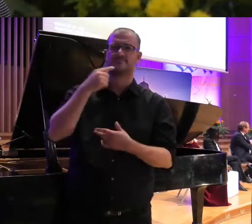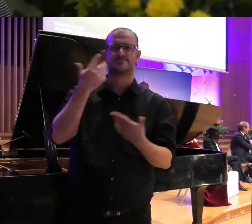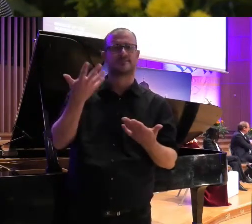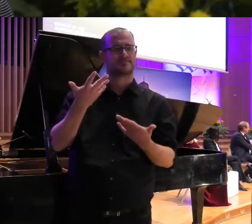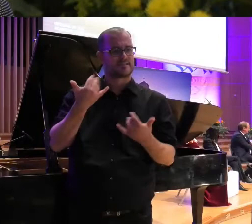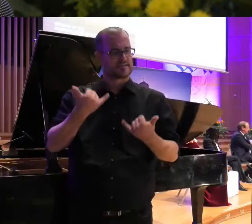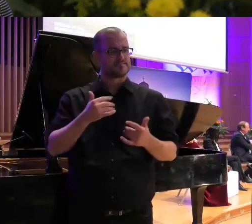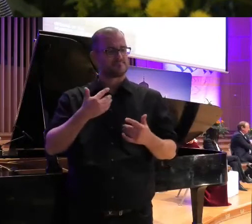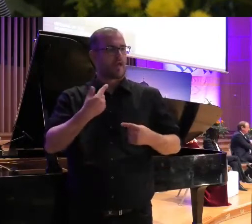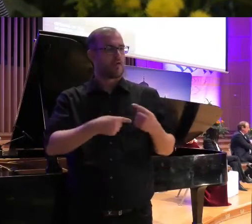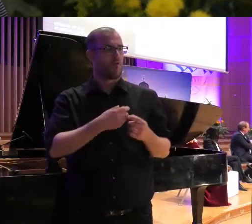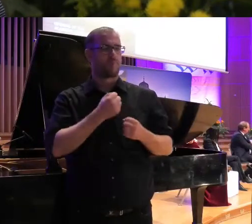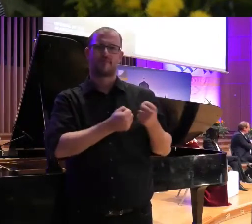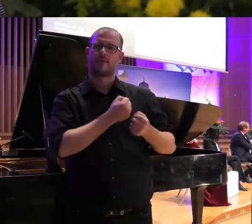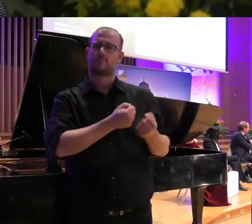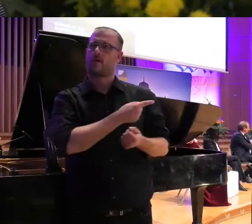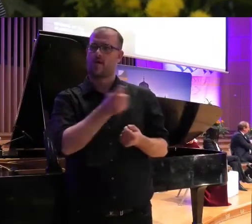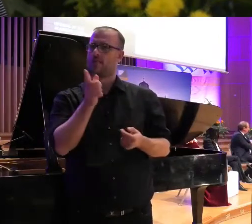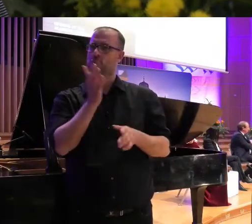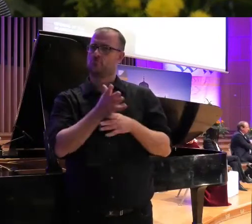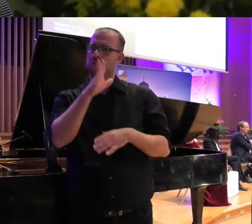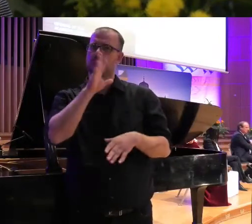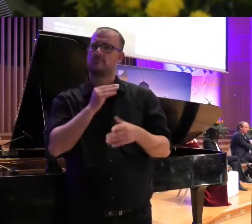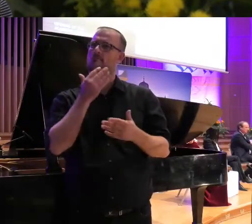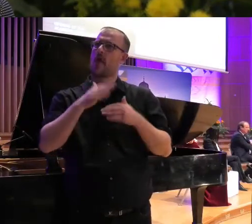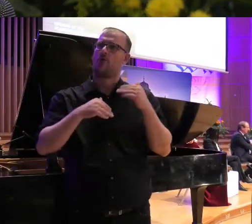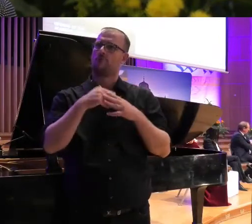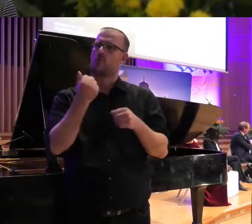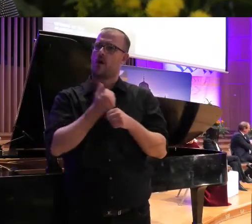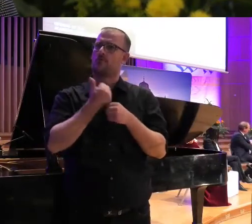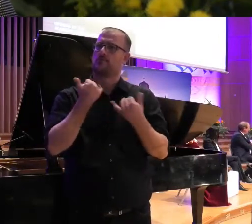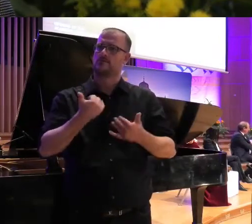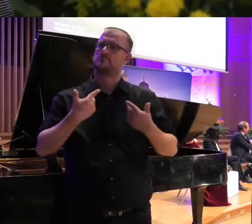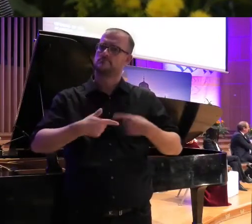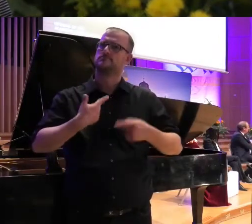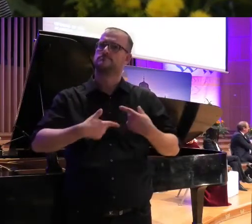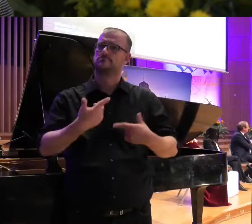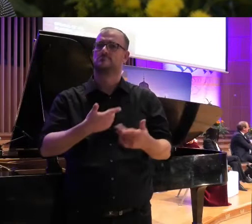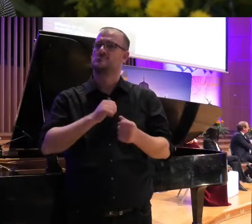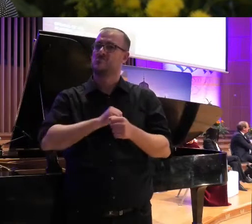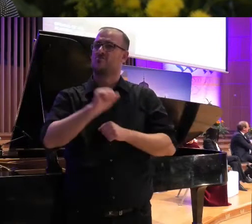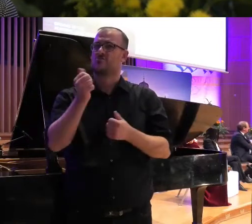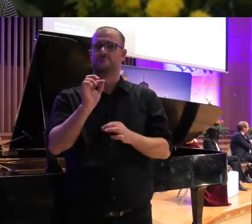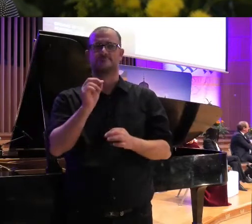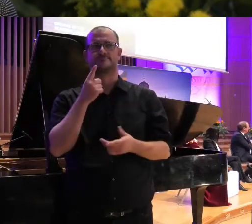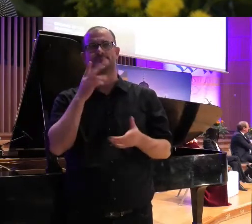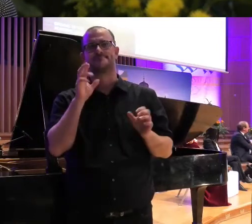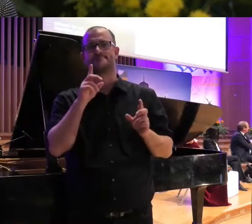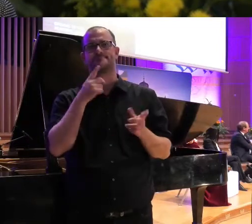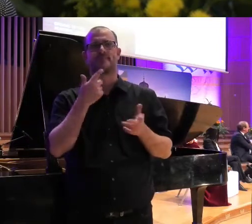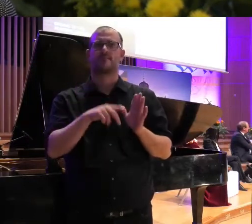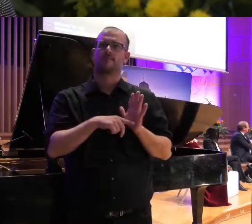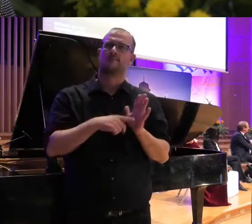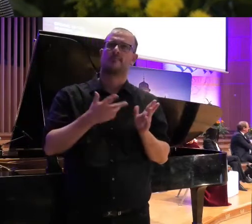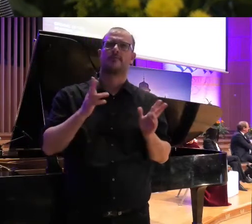Mechanismus, der jetzt abläuft im Moment, kriegen es alle mit, die Aufbauarbeiten sind fleißig im Gange. Dennoch, ich will es nicht pessimistisch ausdrücken, vielleicht eher